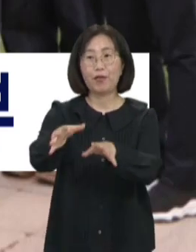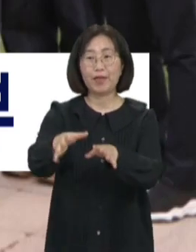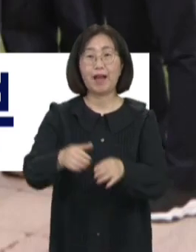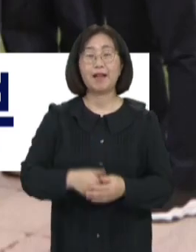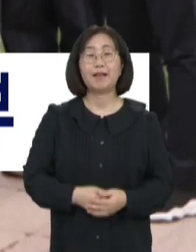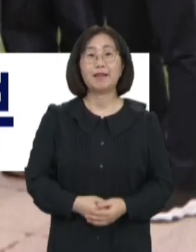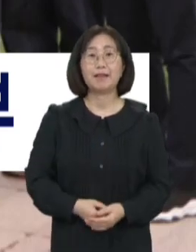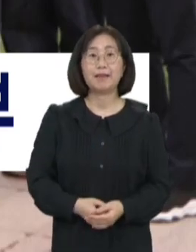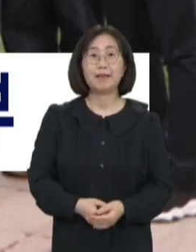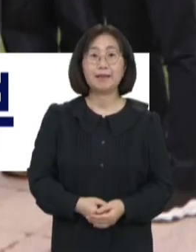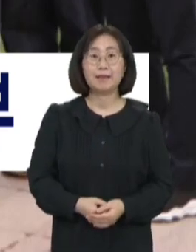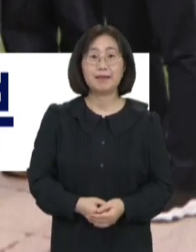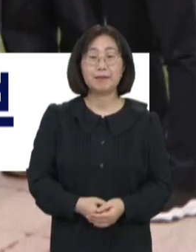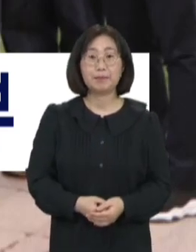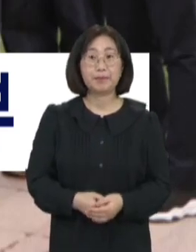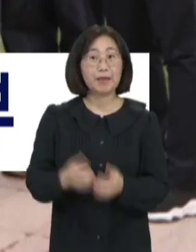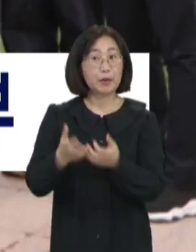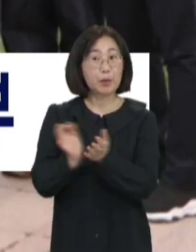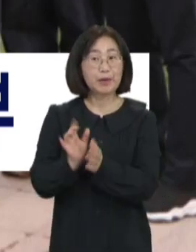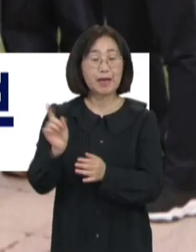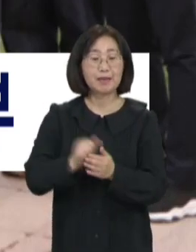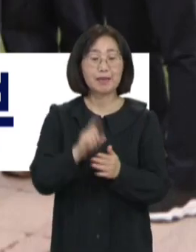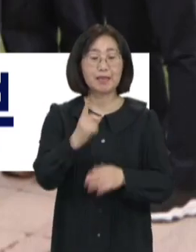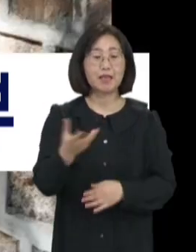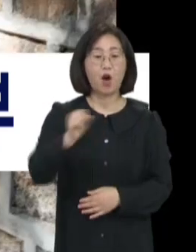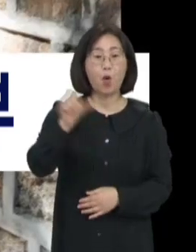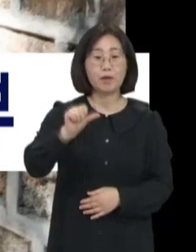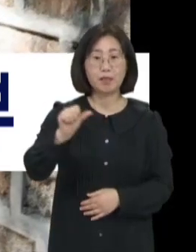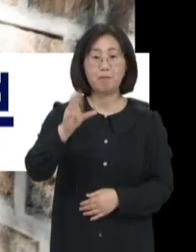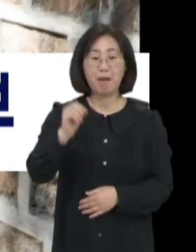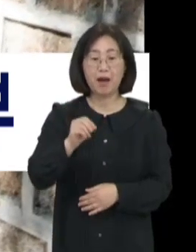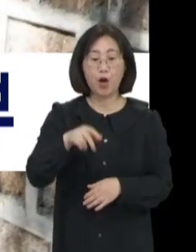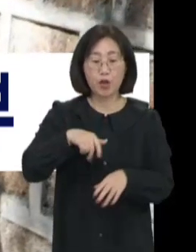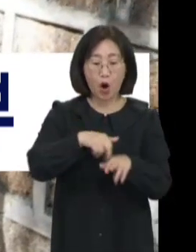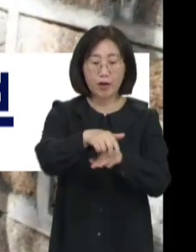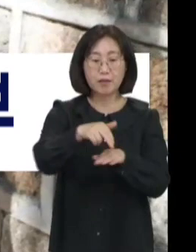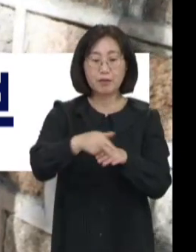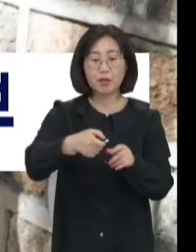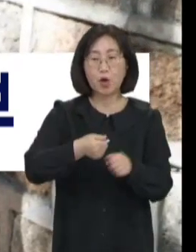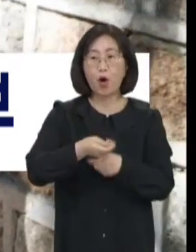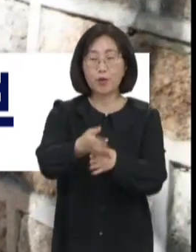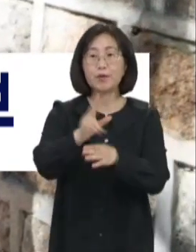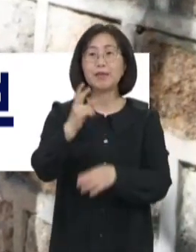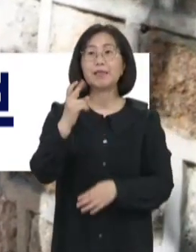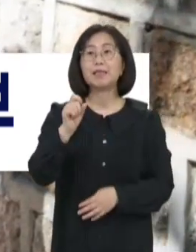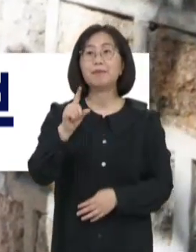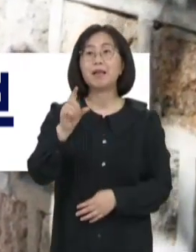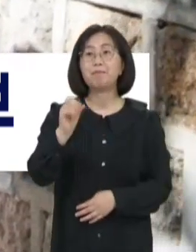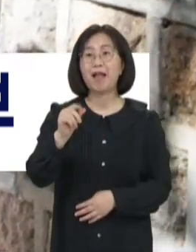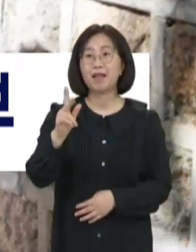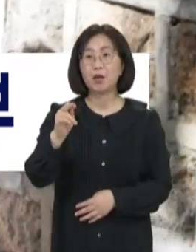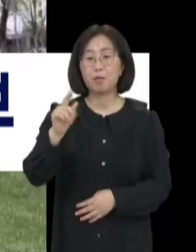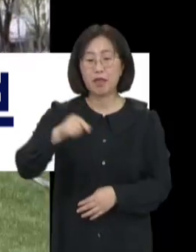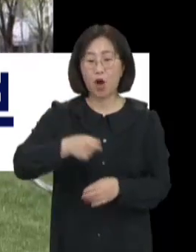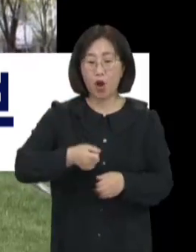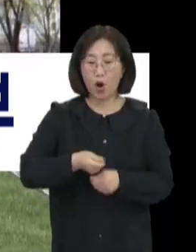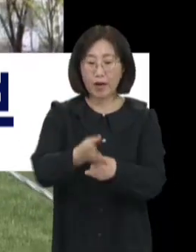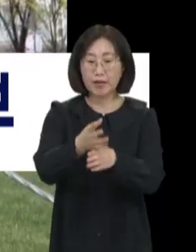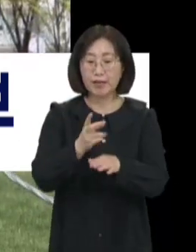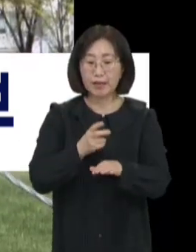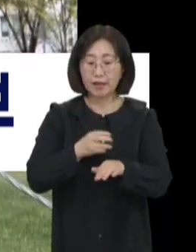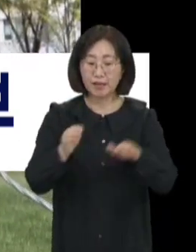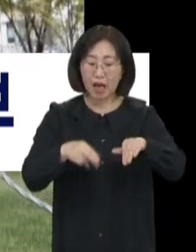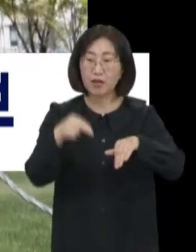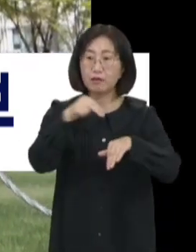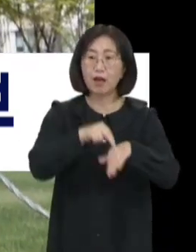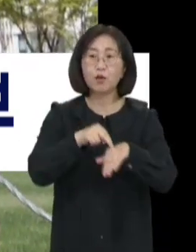전달했습니다 하화 토탈은 1억 5,700만 걸음은 거리로 환산하면 11만 km이 거리만큼 자동차를